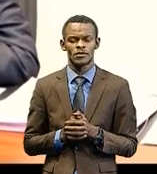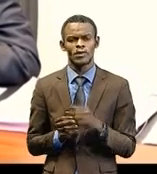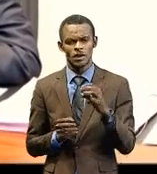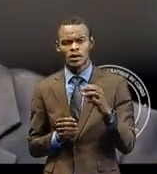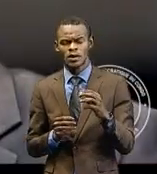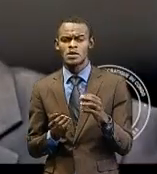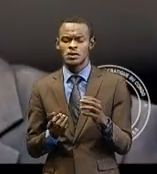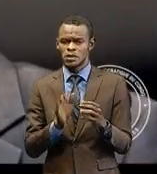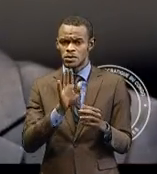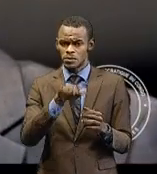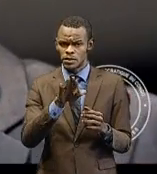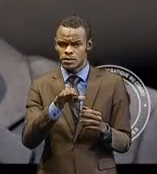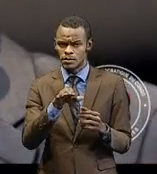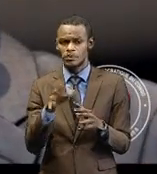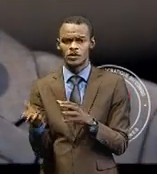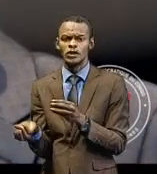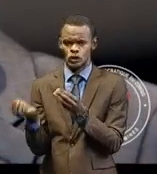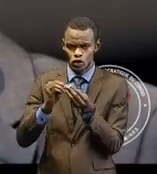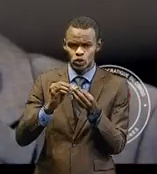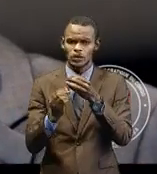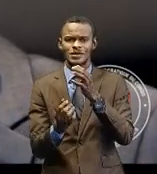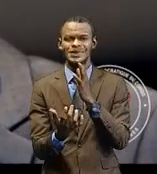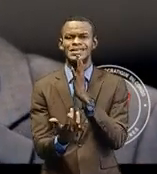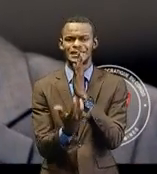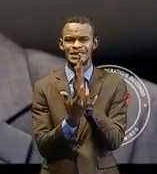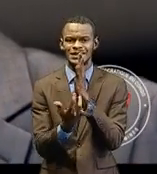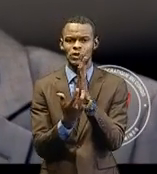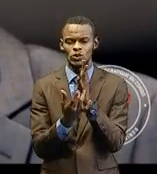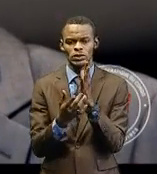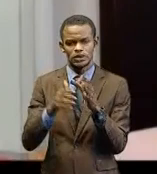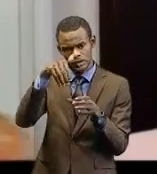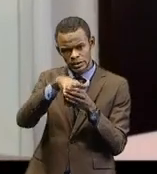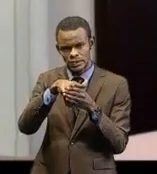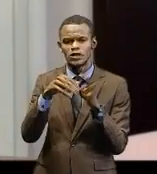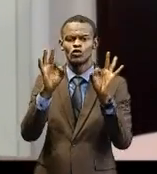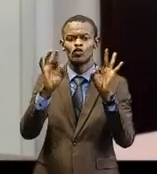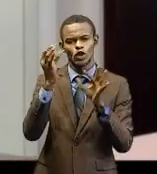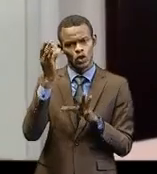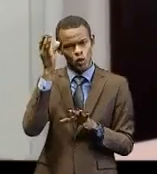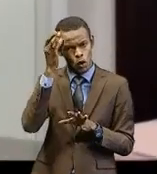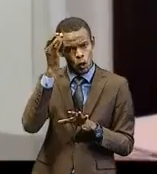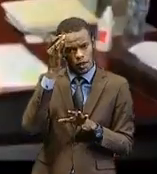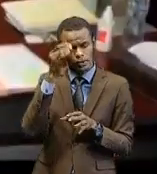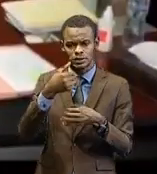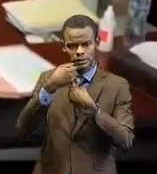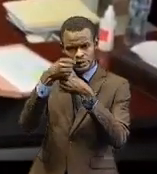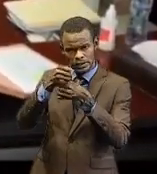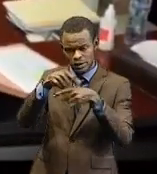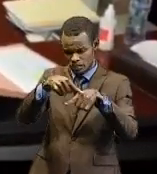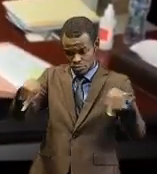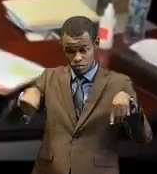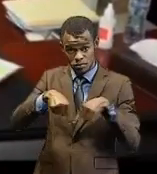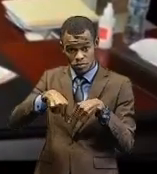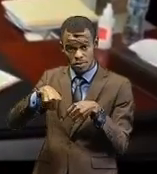Appropriation de la technologie et production des nouvelles connaissances, création de parcs spécifiques et